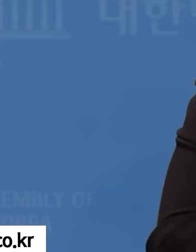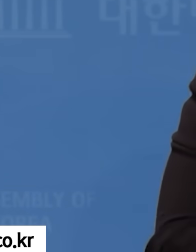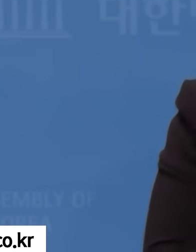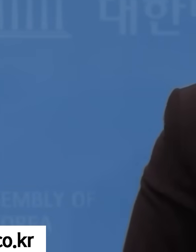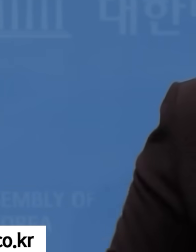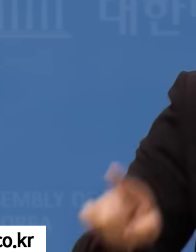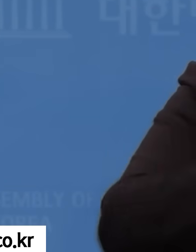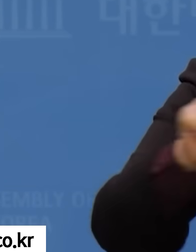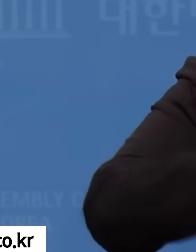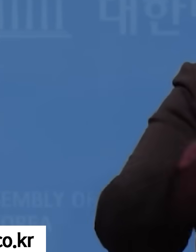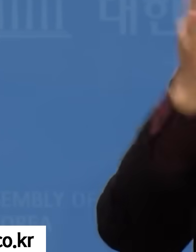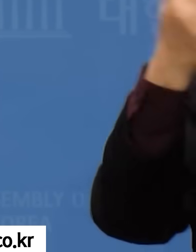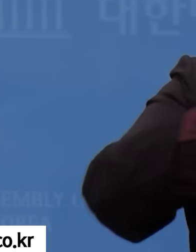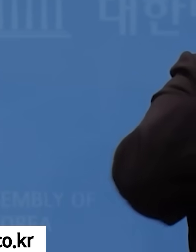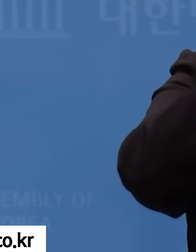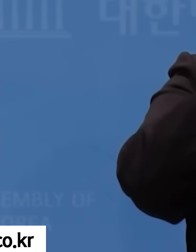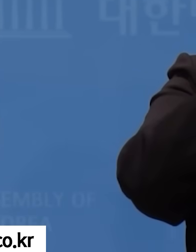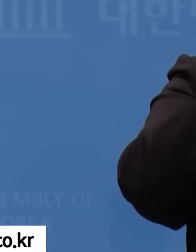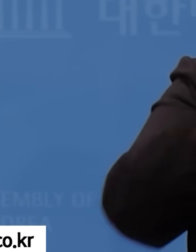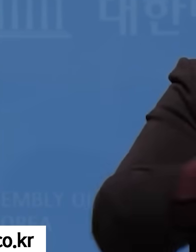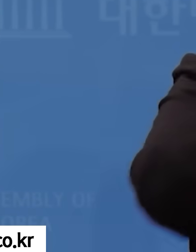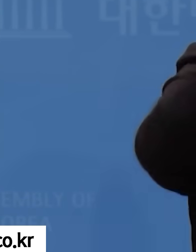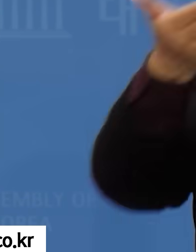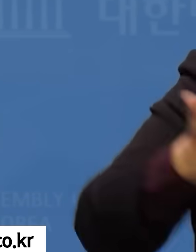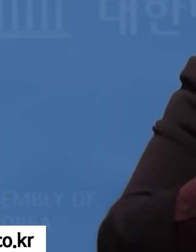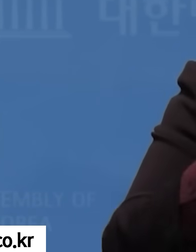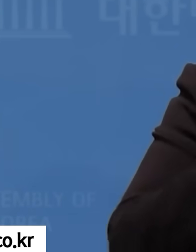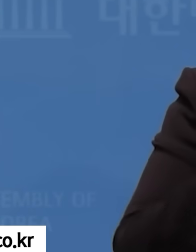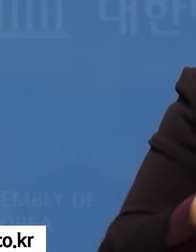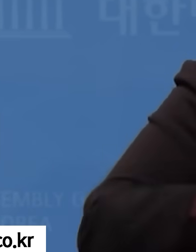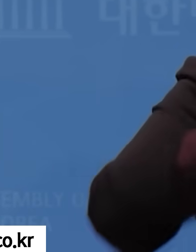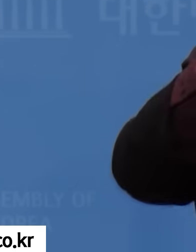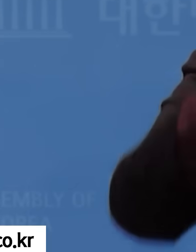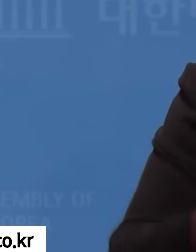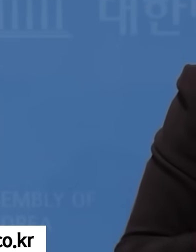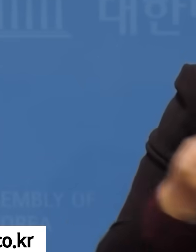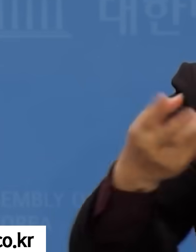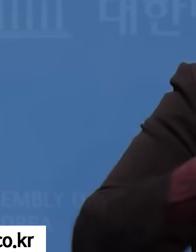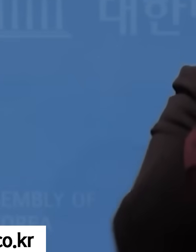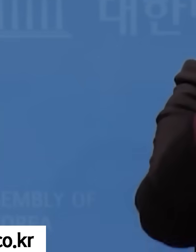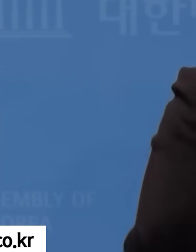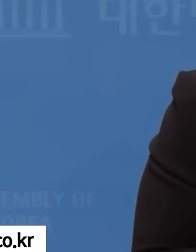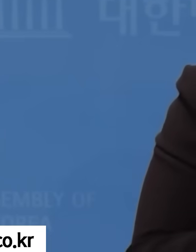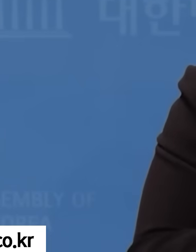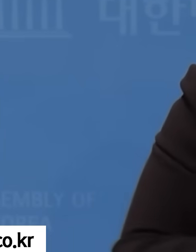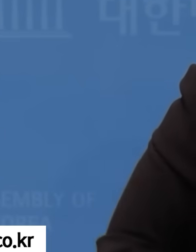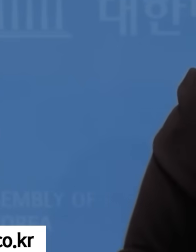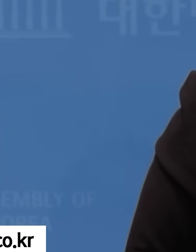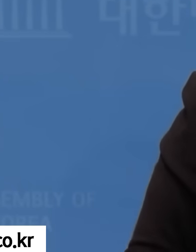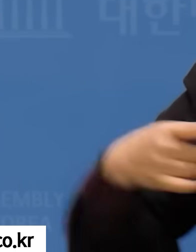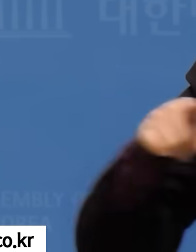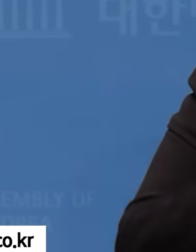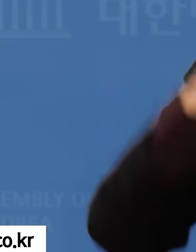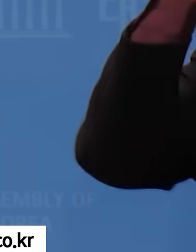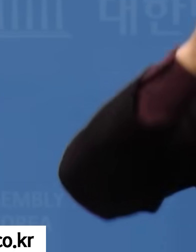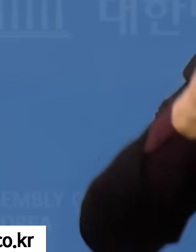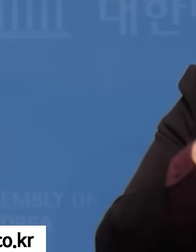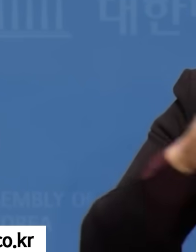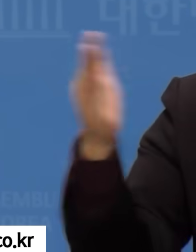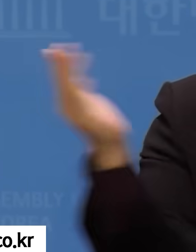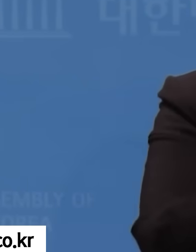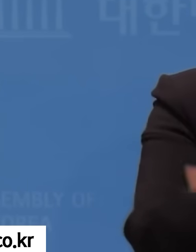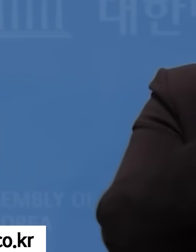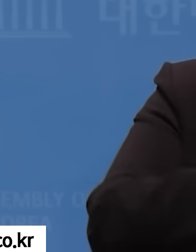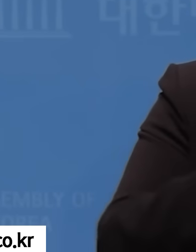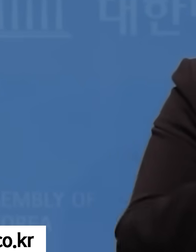선봉이 되겠습니다. 여러분, 저를 응원하고 도와주세요. 우리 함께 대한민국을 바꾸어